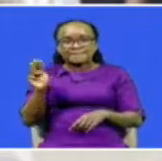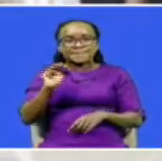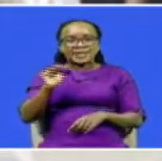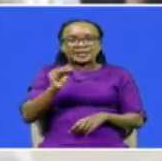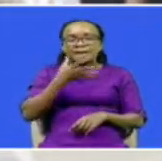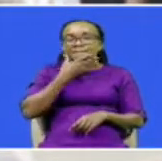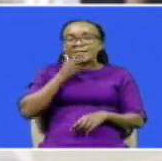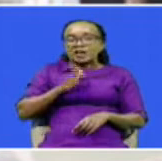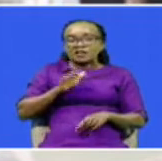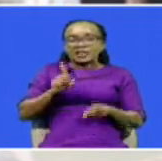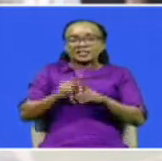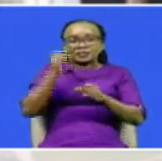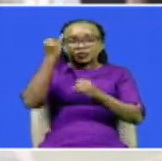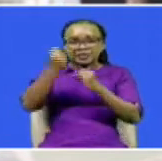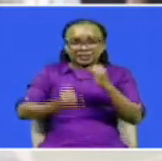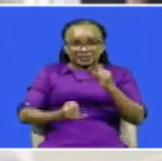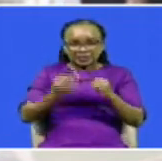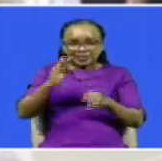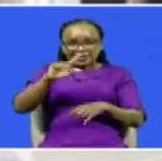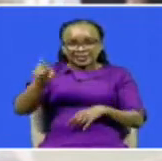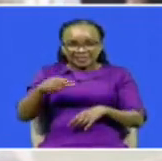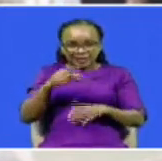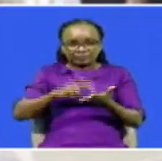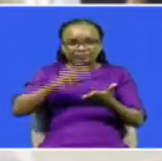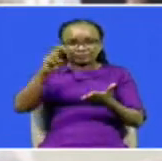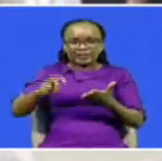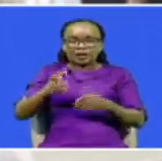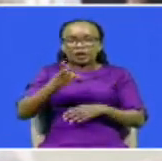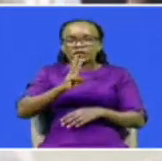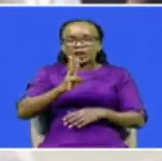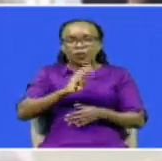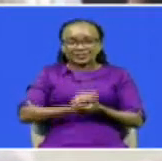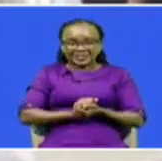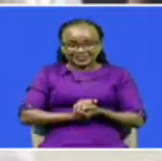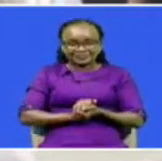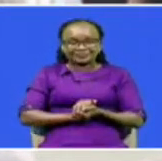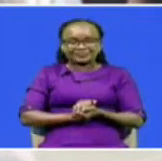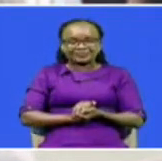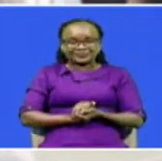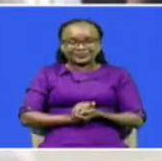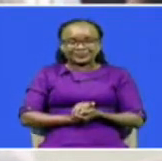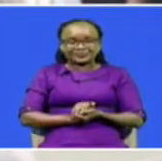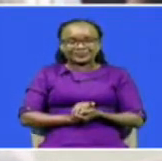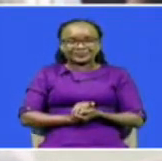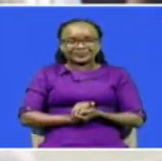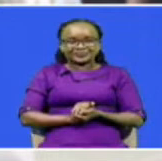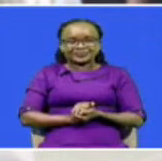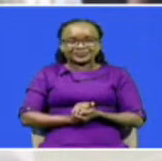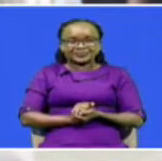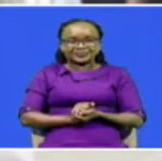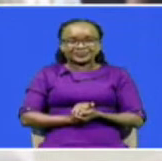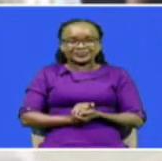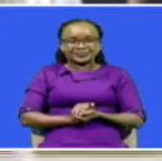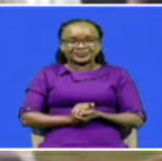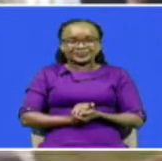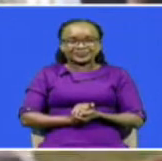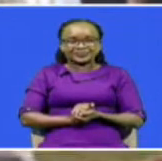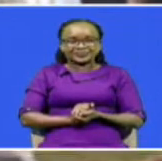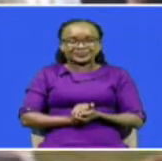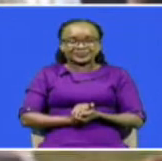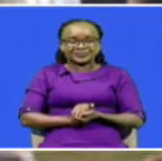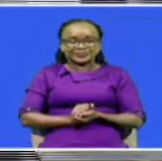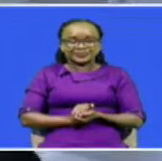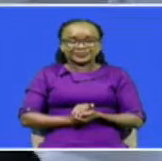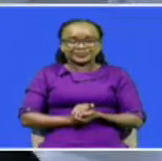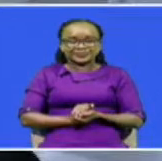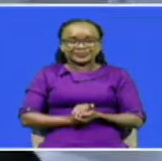na fainali mbio za mita 3000 kuruka vizuizi na maji. Jeff Mogire, KTN News, Birmingham, Uingereza.